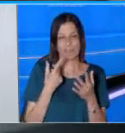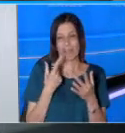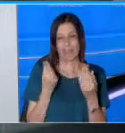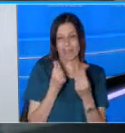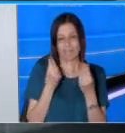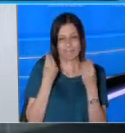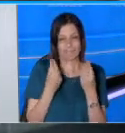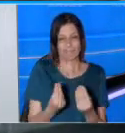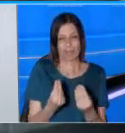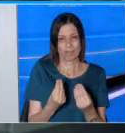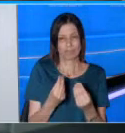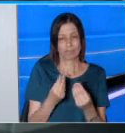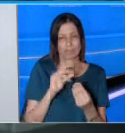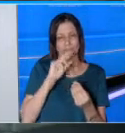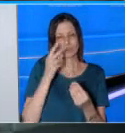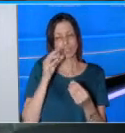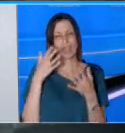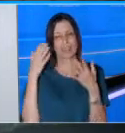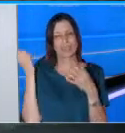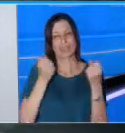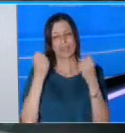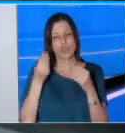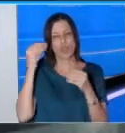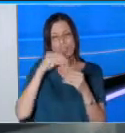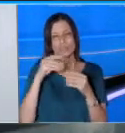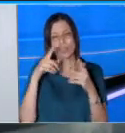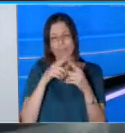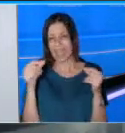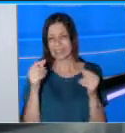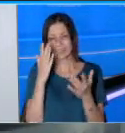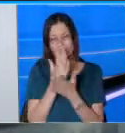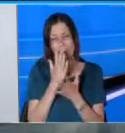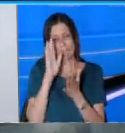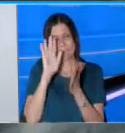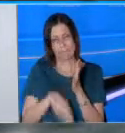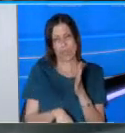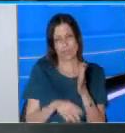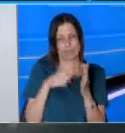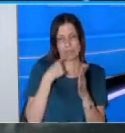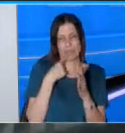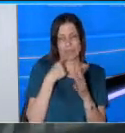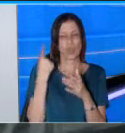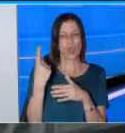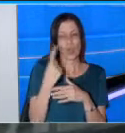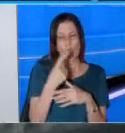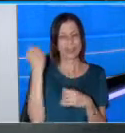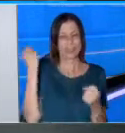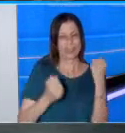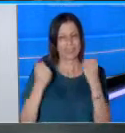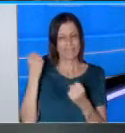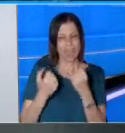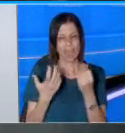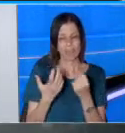התועלת השולית של תקיפות נוספות בעזה הולכת ופוחתת. כלומר, כל תקיפה,